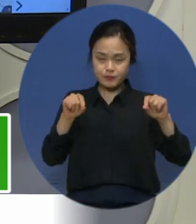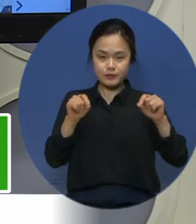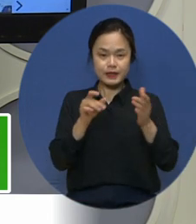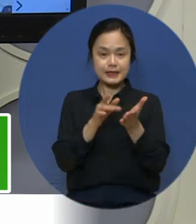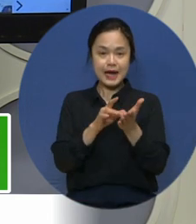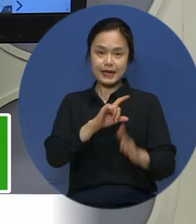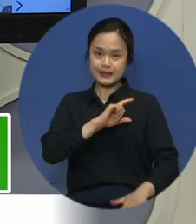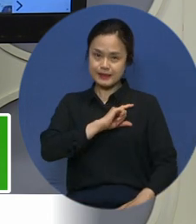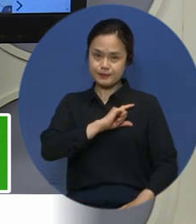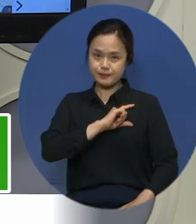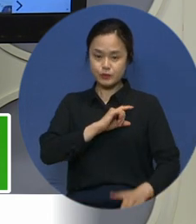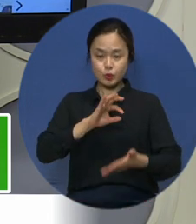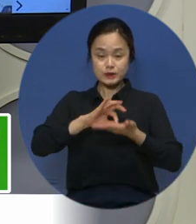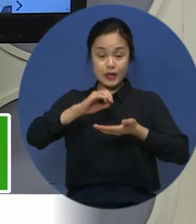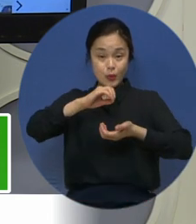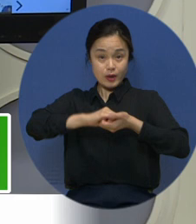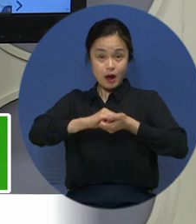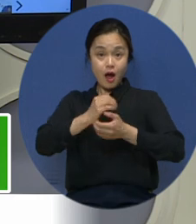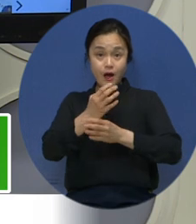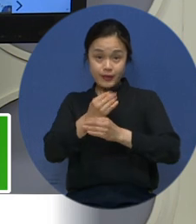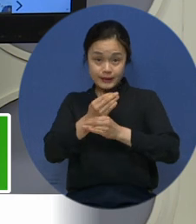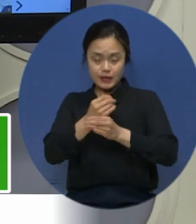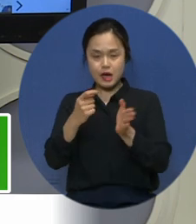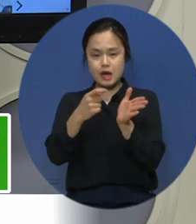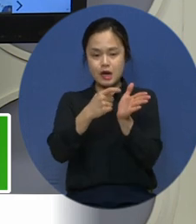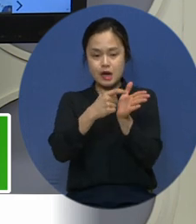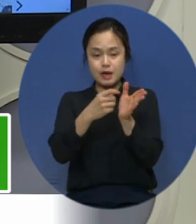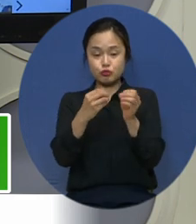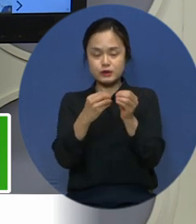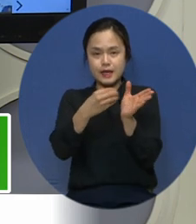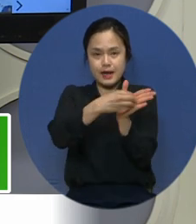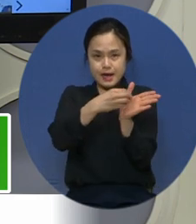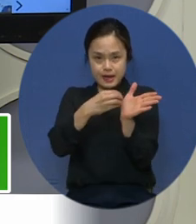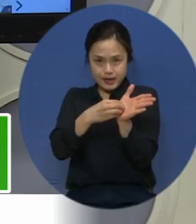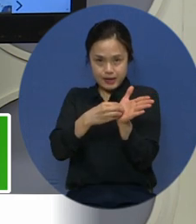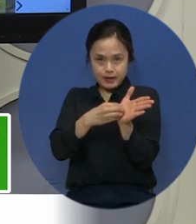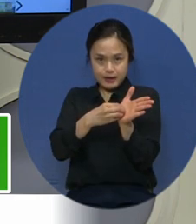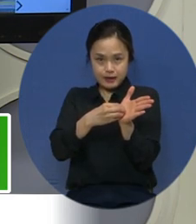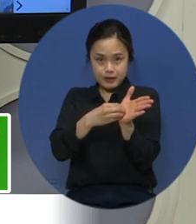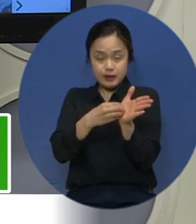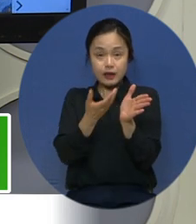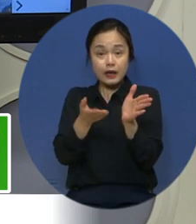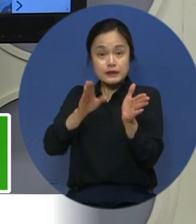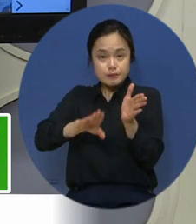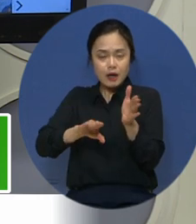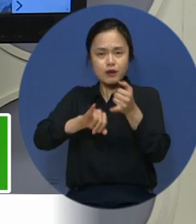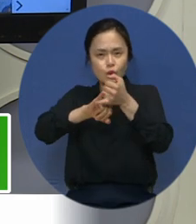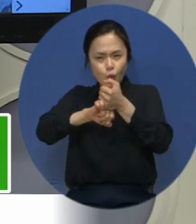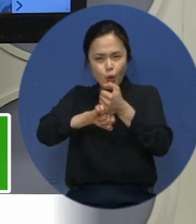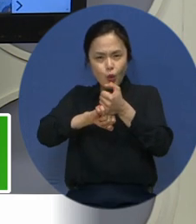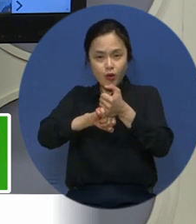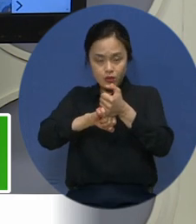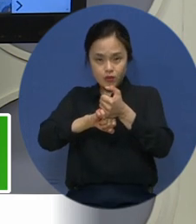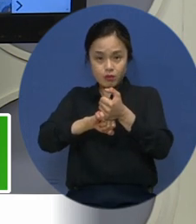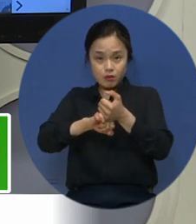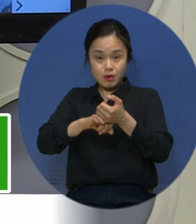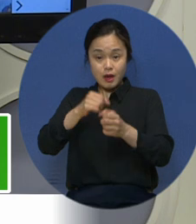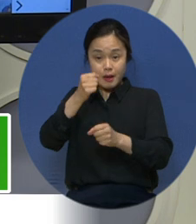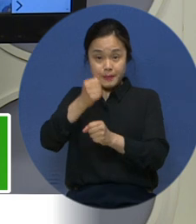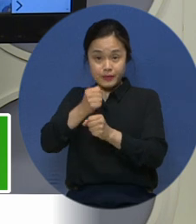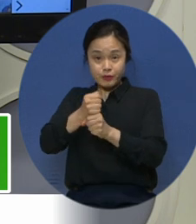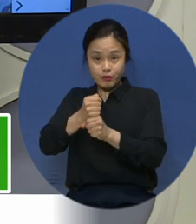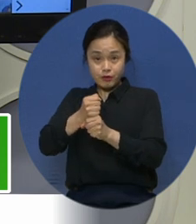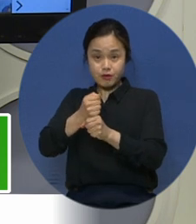유효기간 등을 전 짜 로 표기할 수 있도록 규정하고 있습니다 하지만 시각장애인을 위한 의약품 전자 표기가